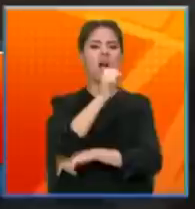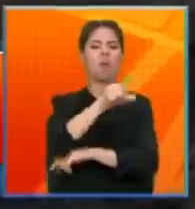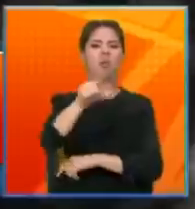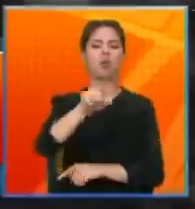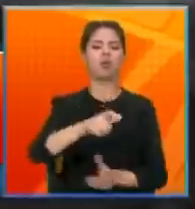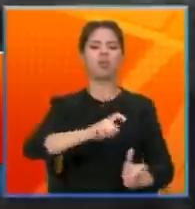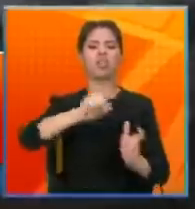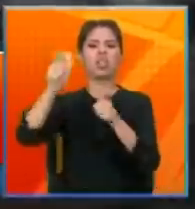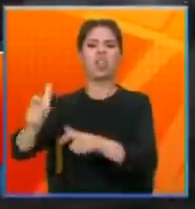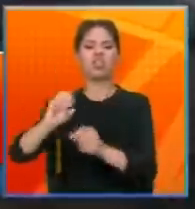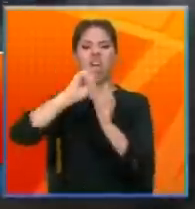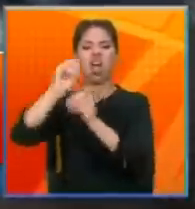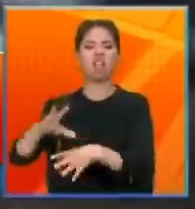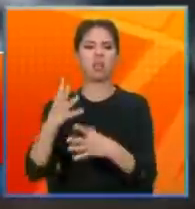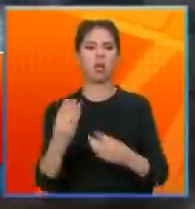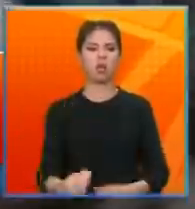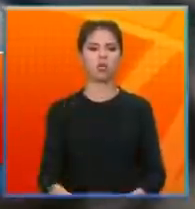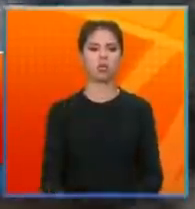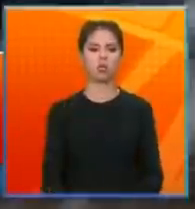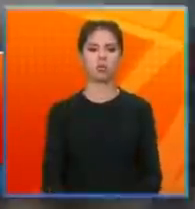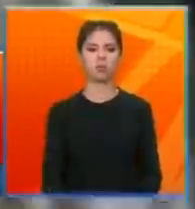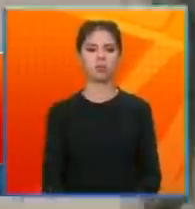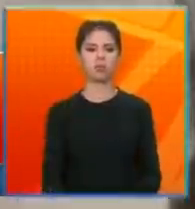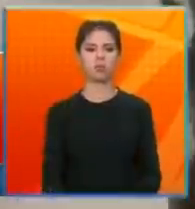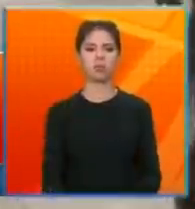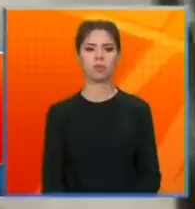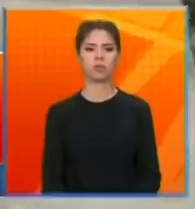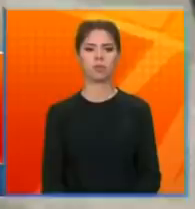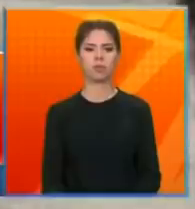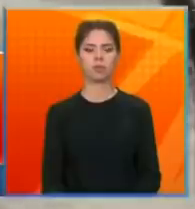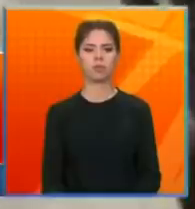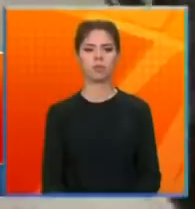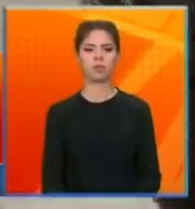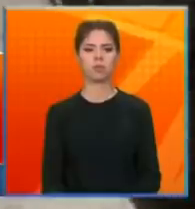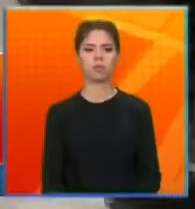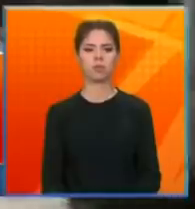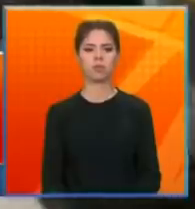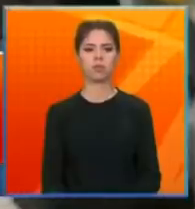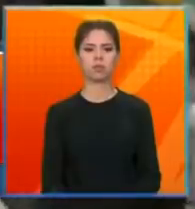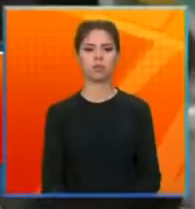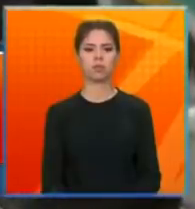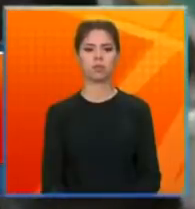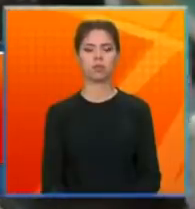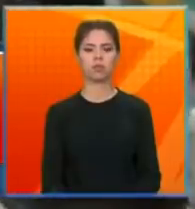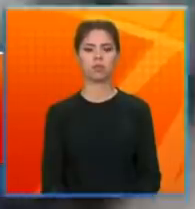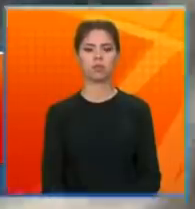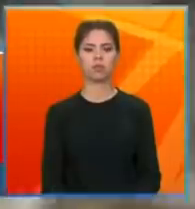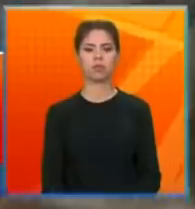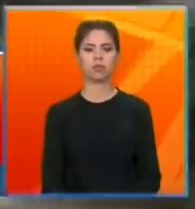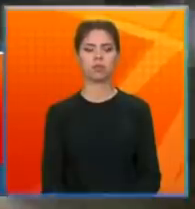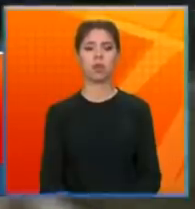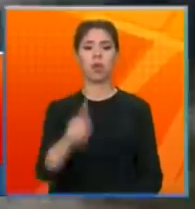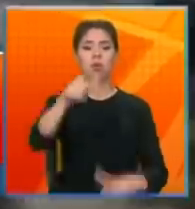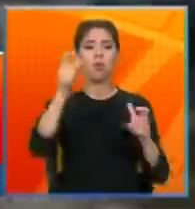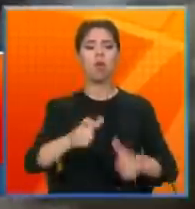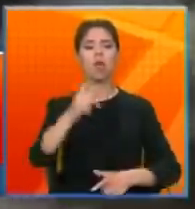görmüş. Çöp arabasını atıyor musunuz? Abi bizi al diyorlar. Nereye gömüyorsunuz abi bunu? Nereye gömüyorsunuz? Abi biz bunları çöpe döküyoruz.